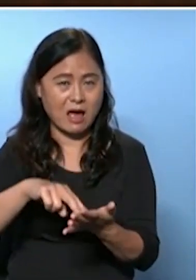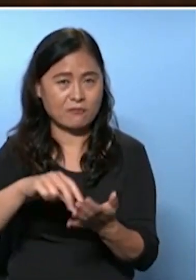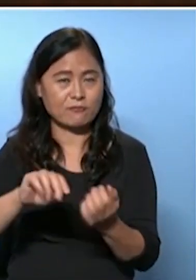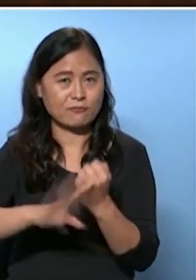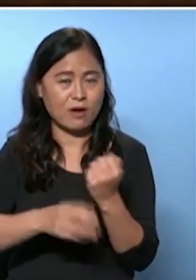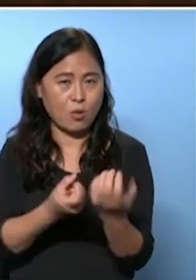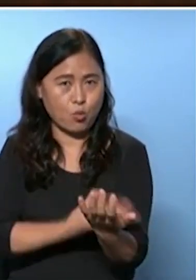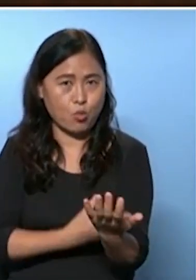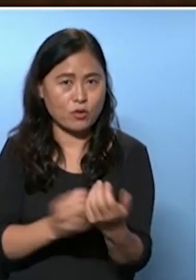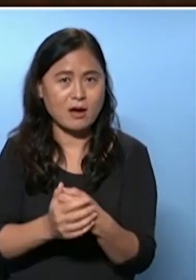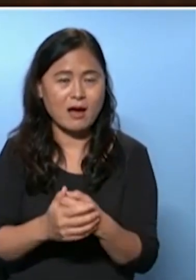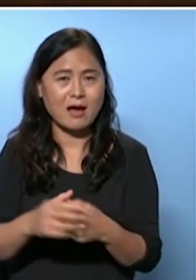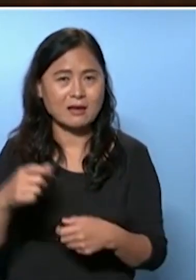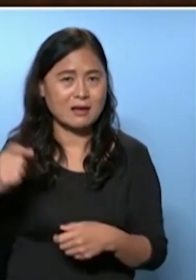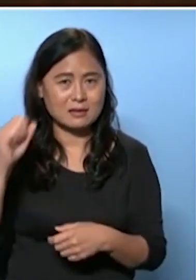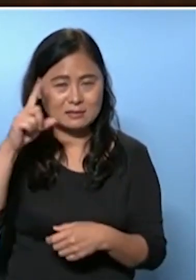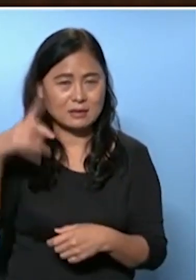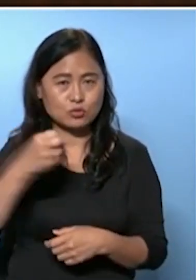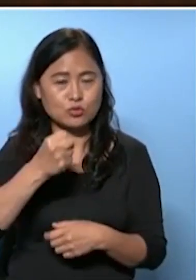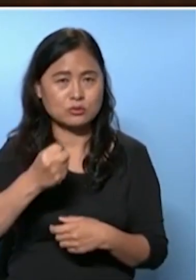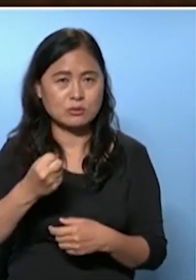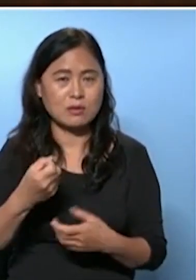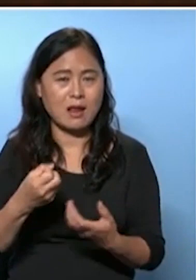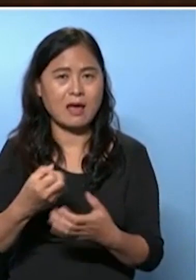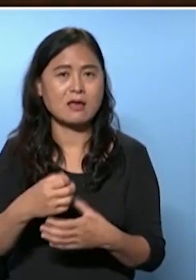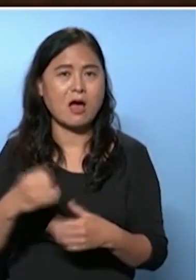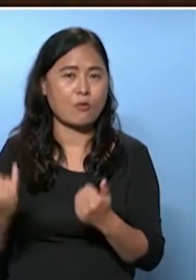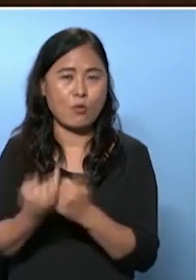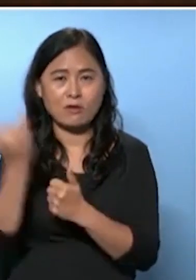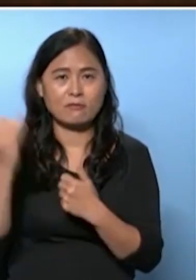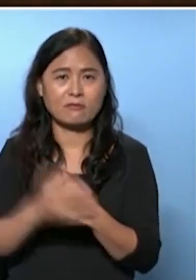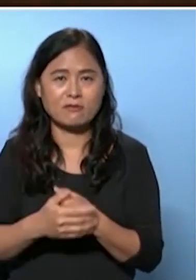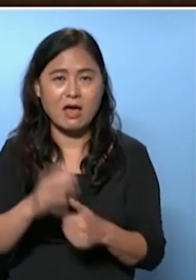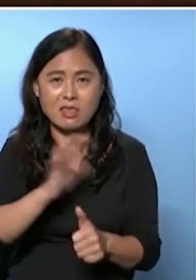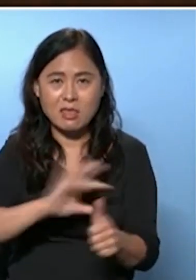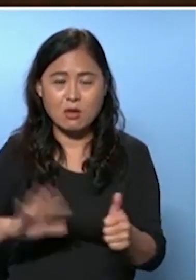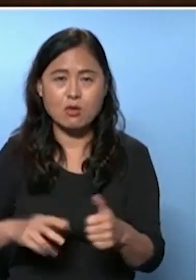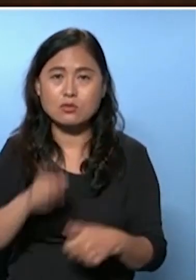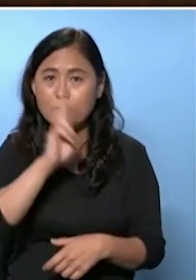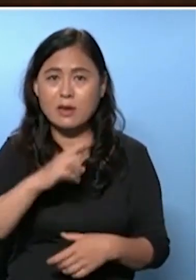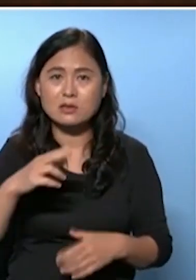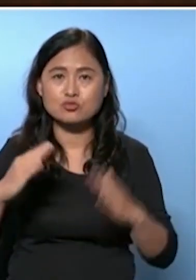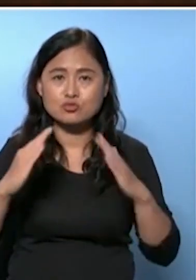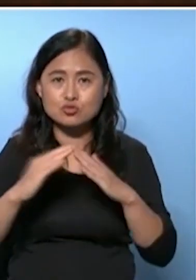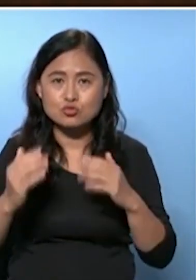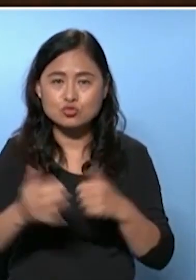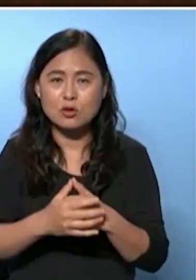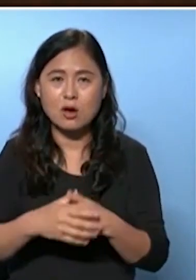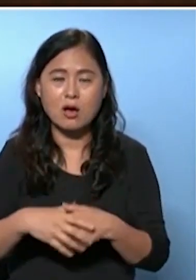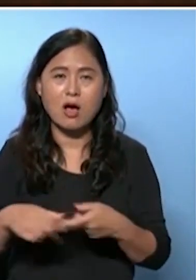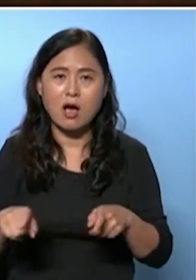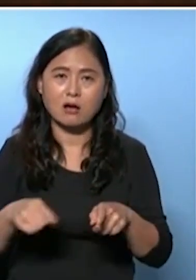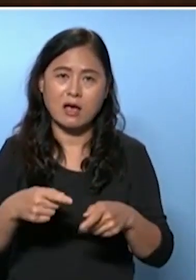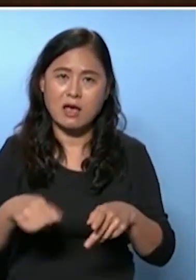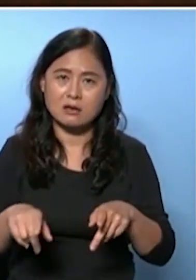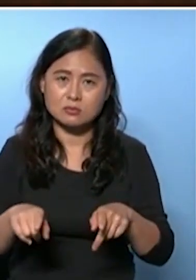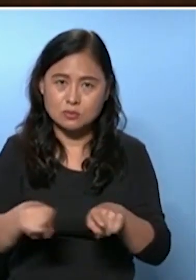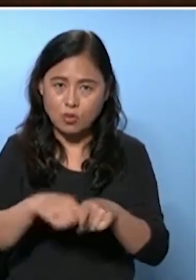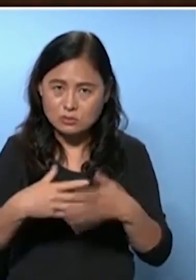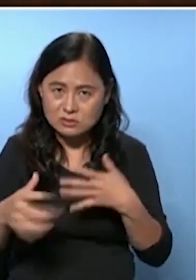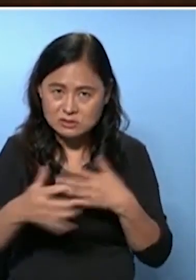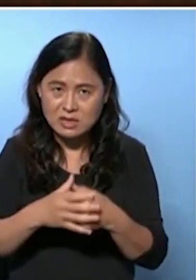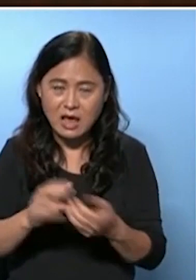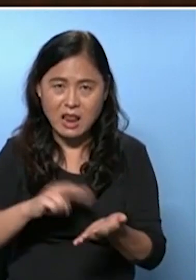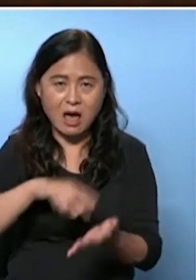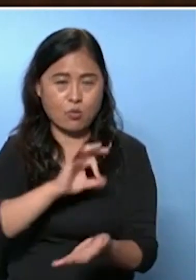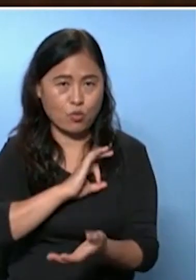立法會的權力特權條例，干犯了我們的法例，影響了我們秘書處的同事、立法會的職